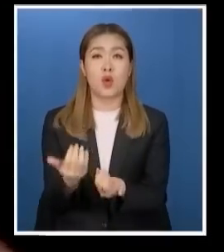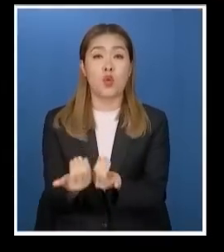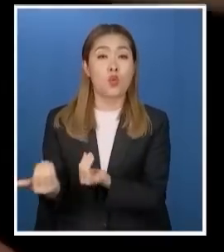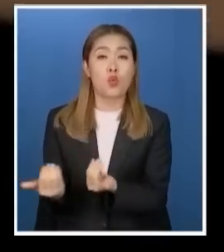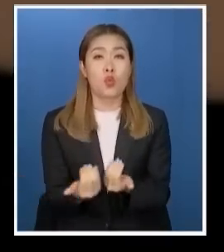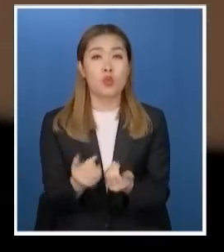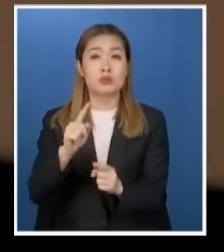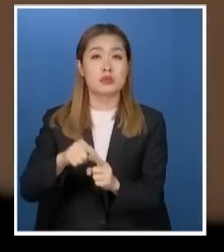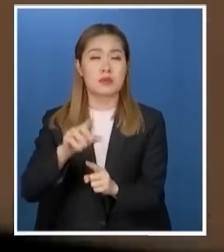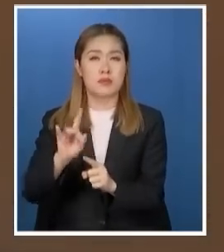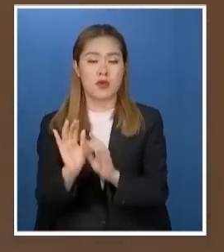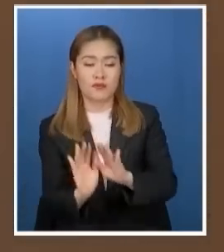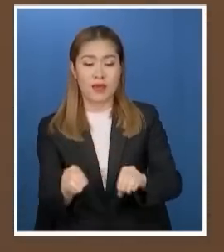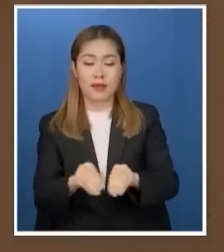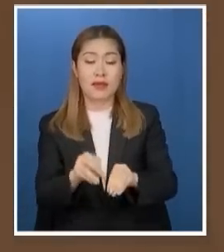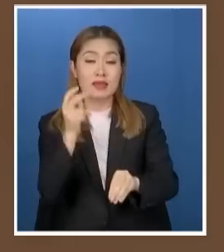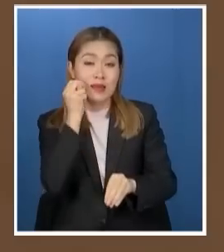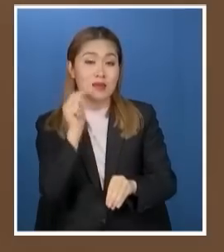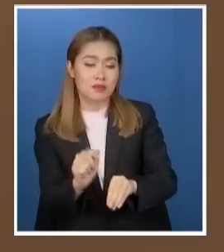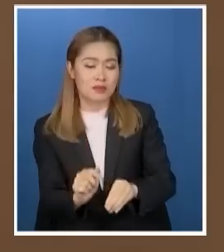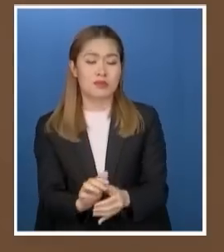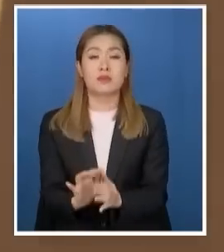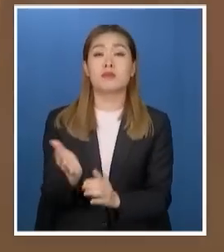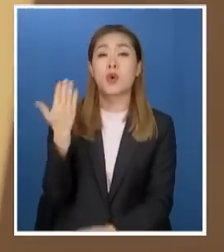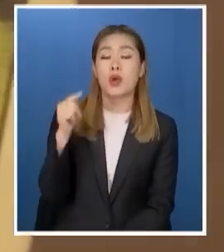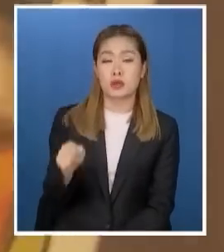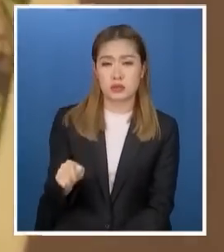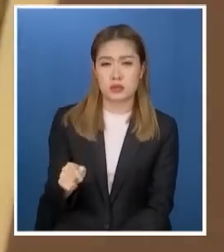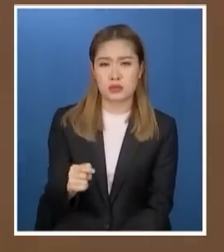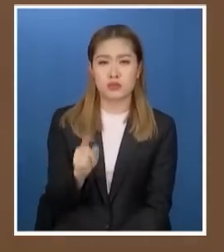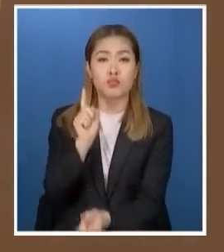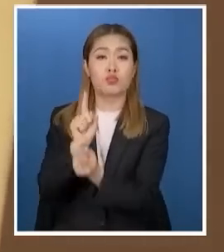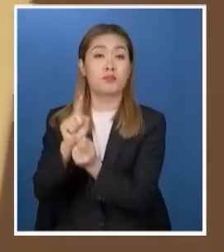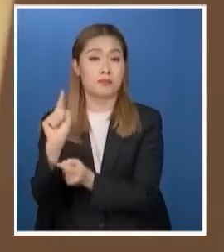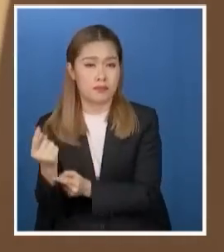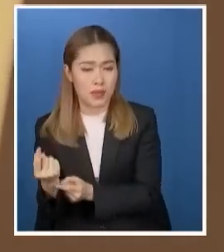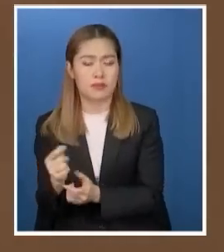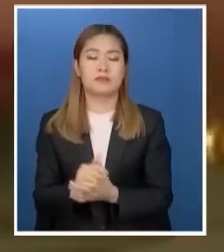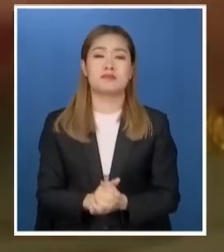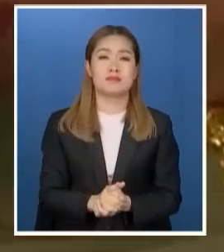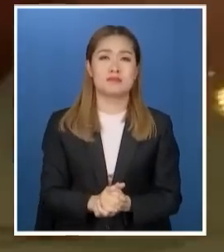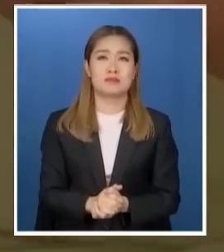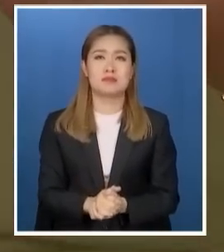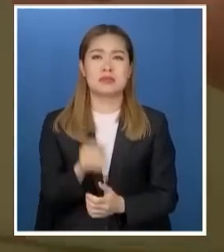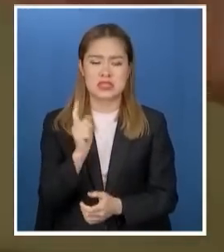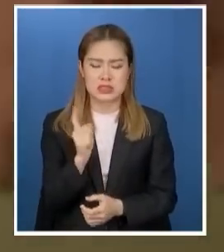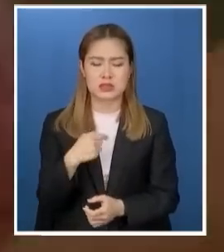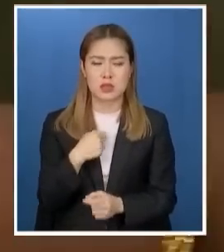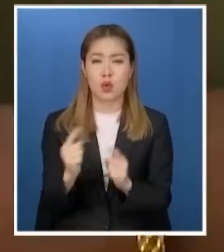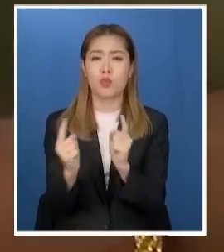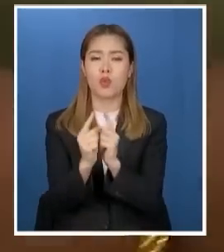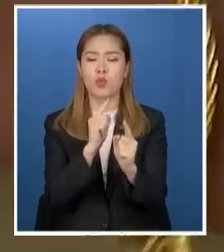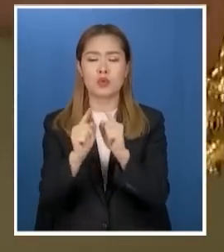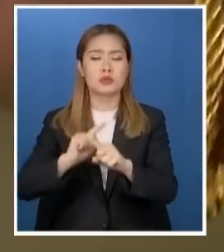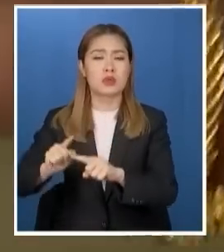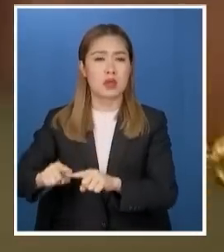องวัย8เดือนเอาไปไว้อยู่ริมตลิ่งเมื่อวานนี้ผู้สื่อข่าวเราก็กลับไปอีกฮะเธอก็บอกเหมือนกันนะบอกว่าจริงๆแล้วการพูดคุยอะ